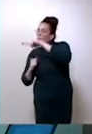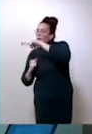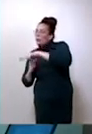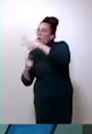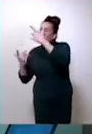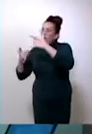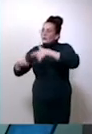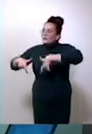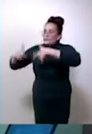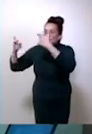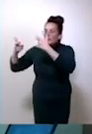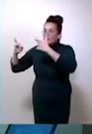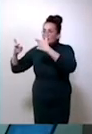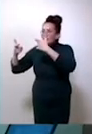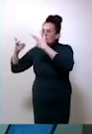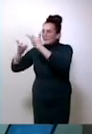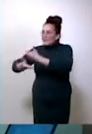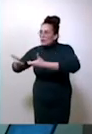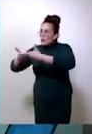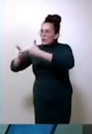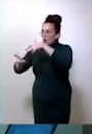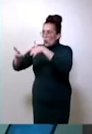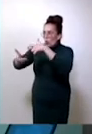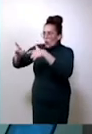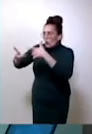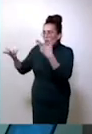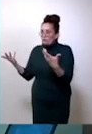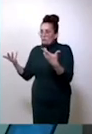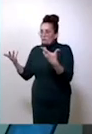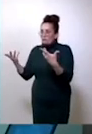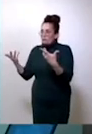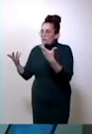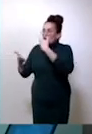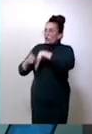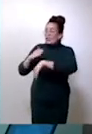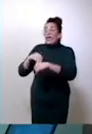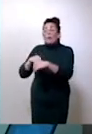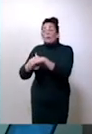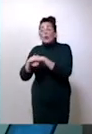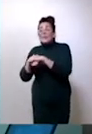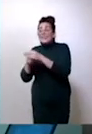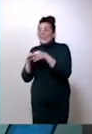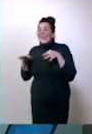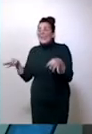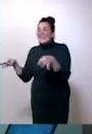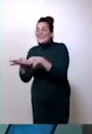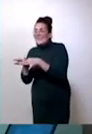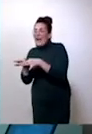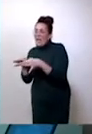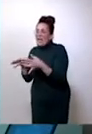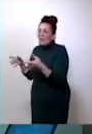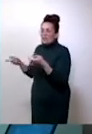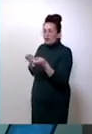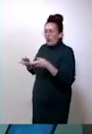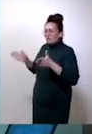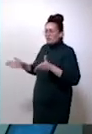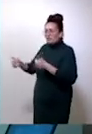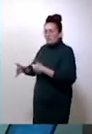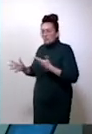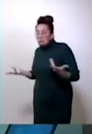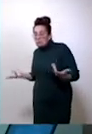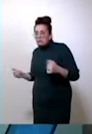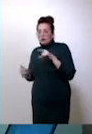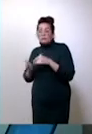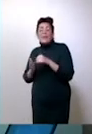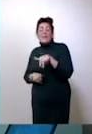d'abord une absence de politique foncière structurée et volontariste. À titre d'exemple, entre 2013 et 2018,